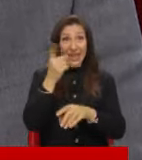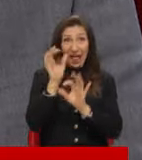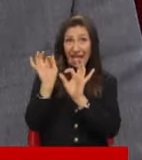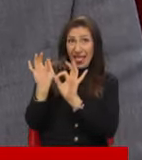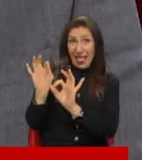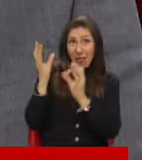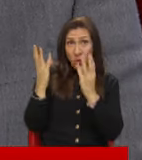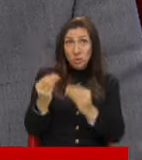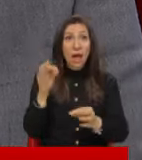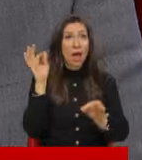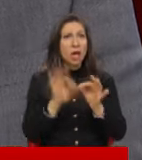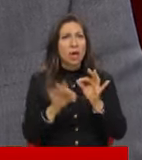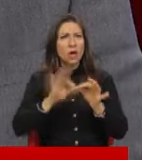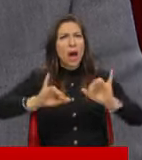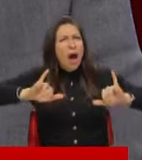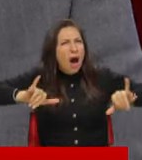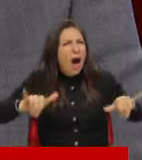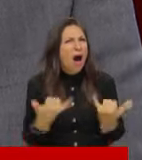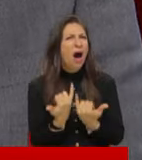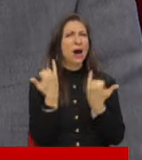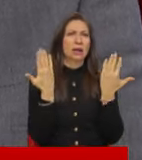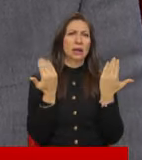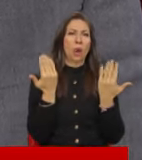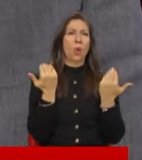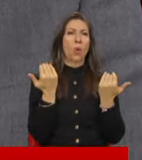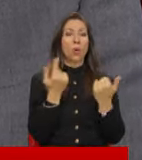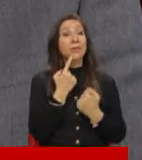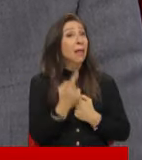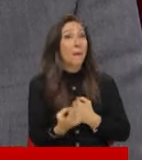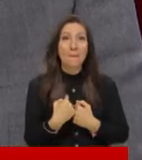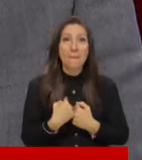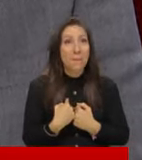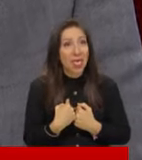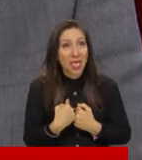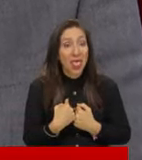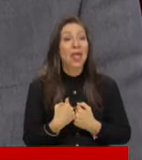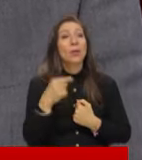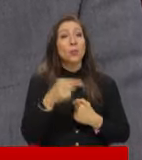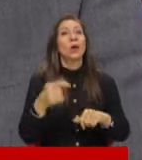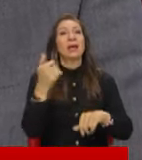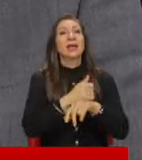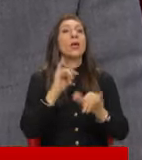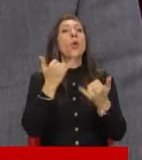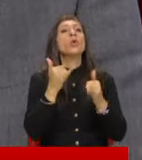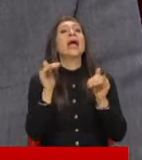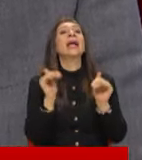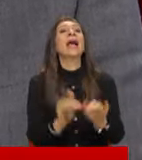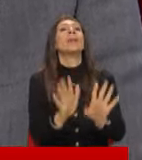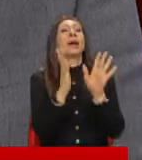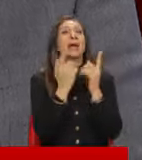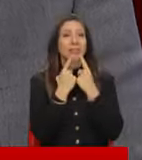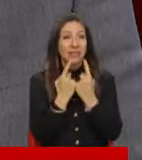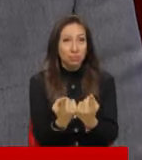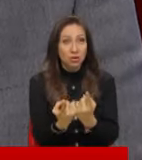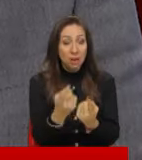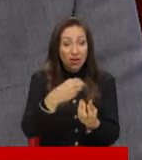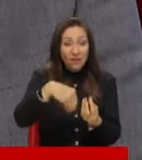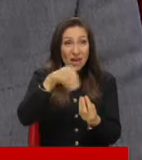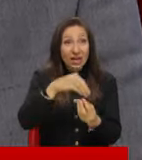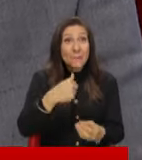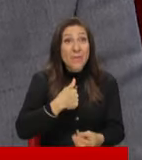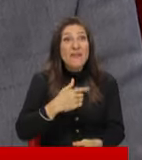ederse ekonomide çok zor şartlar bizi bekliyor O yüzden bu iktidarın oyununa gelmeyin demiştik faiz